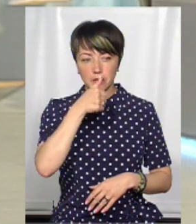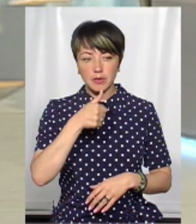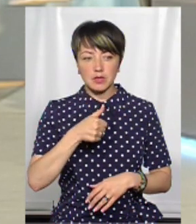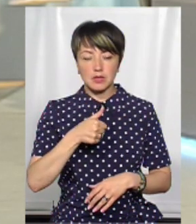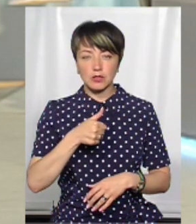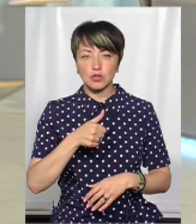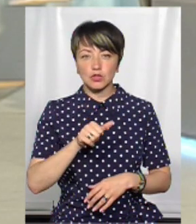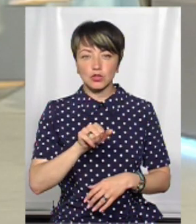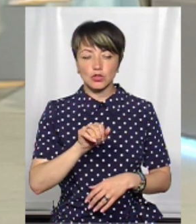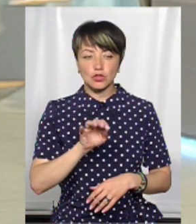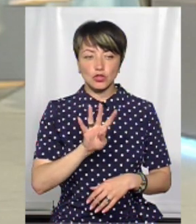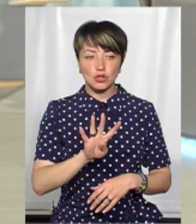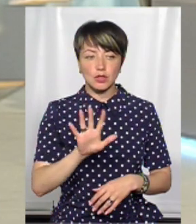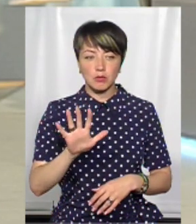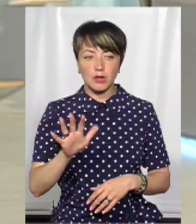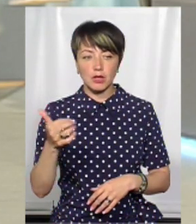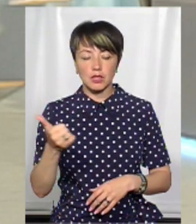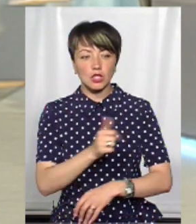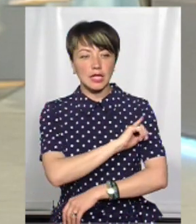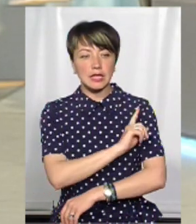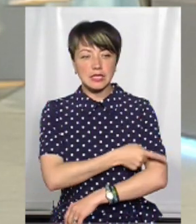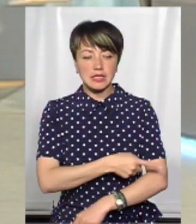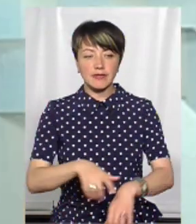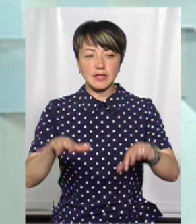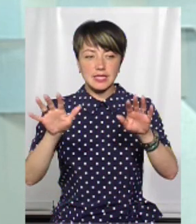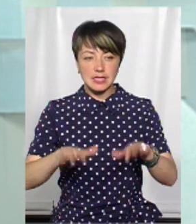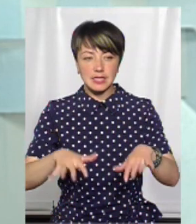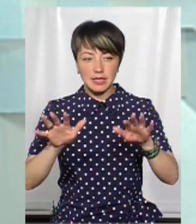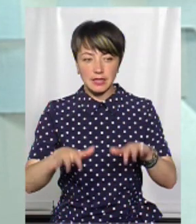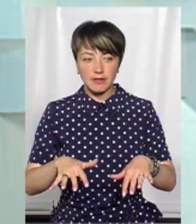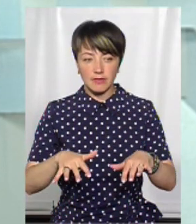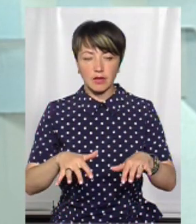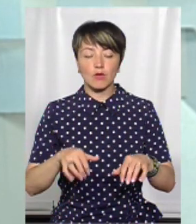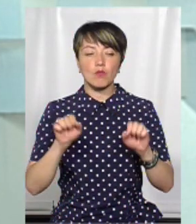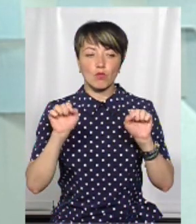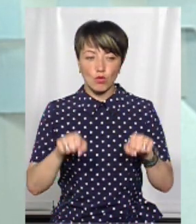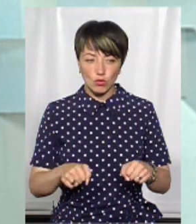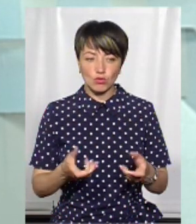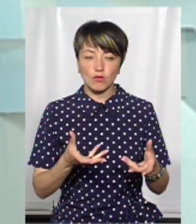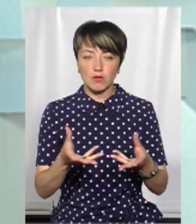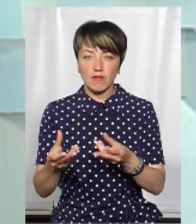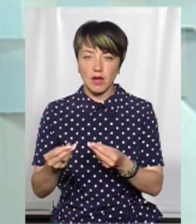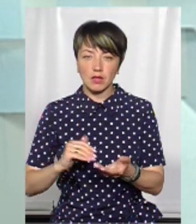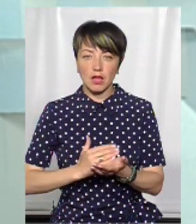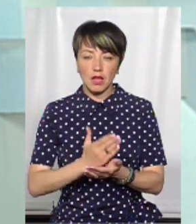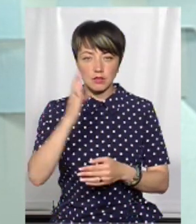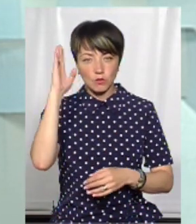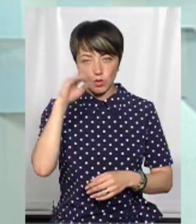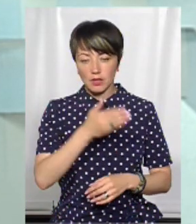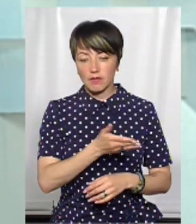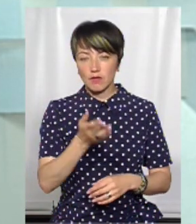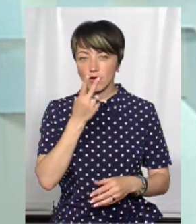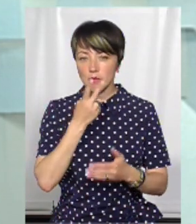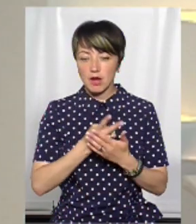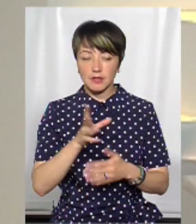або 4-5 тижнів інтенсивні зливи йдуть. От зливові води можуть впливати. Чому? Ви ж бачите, що